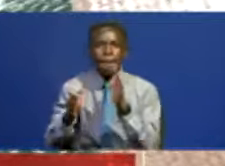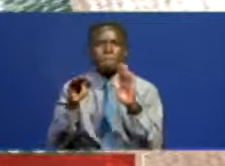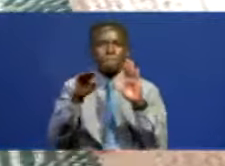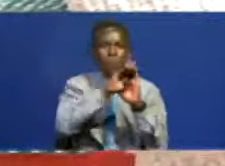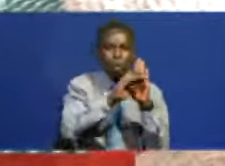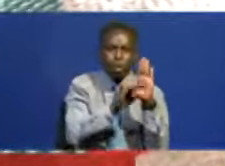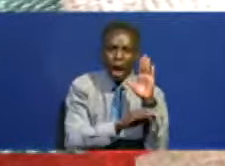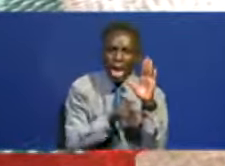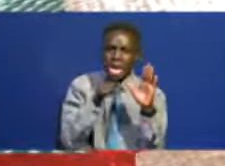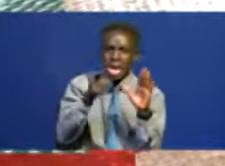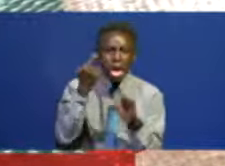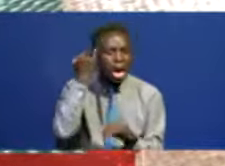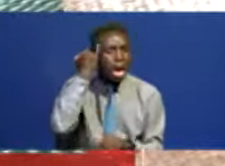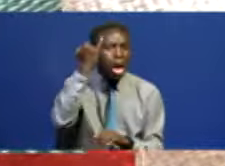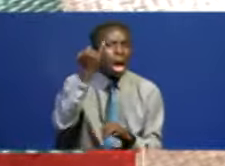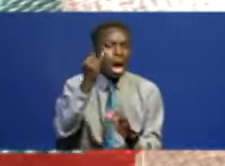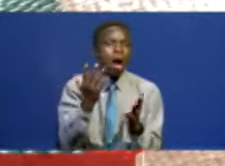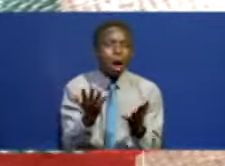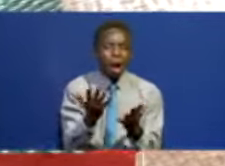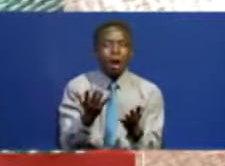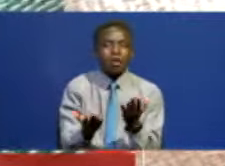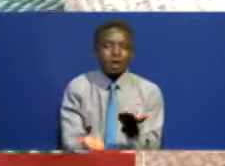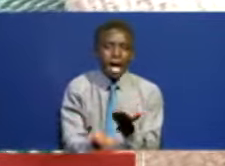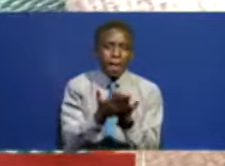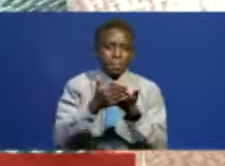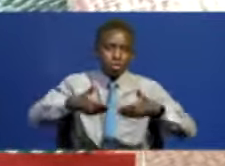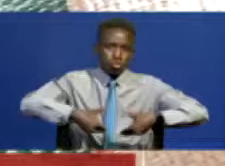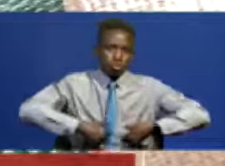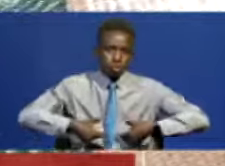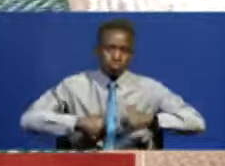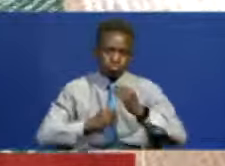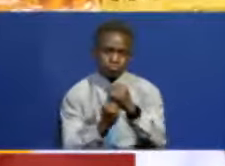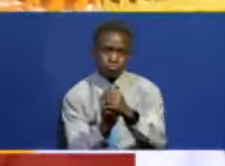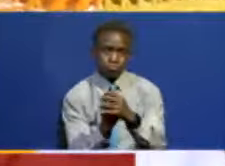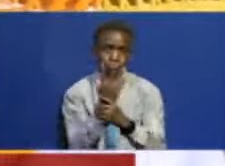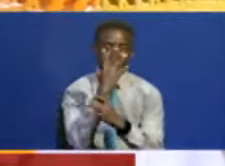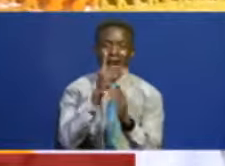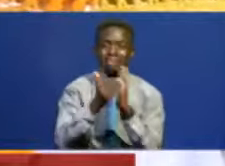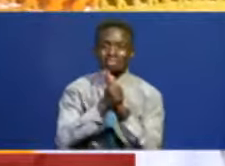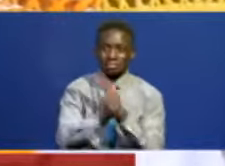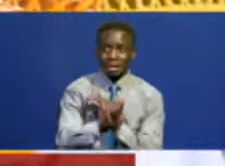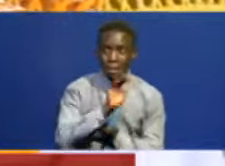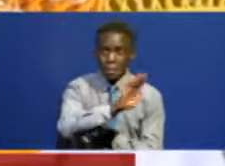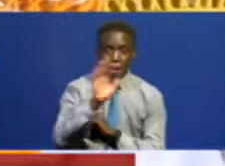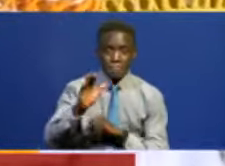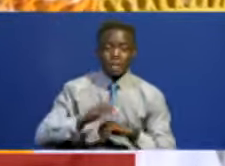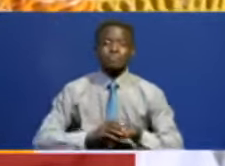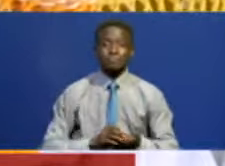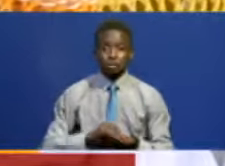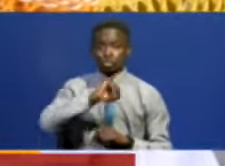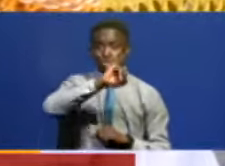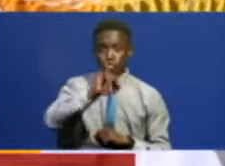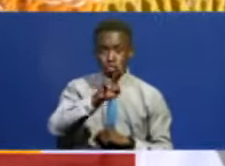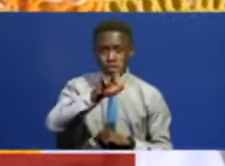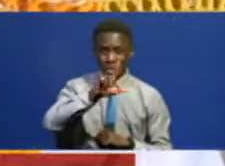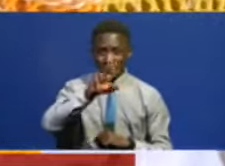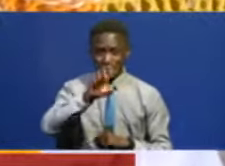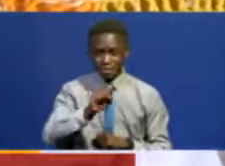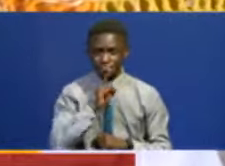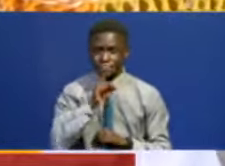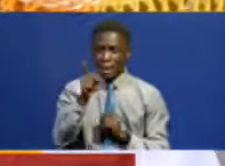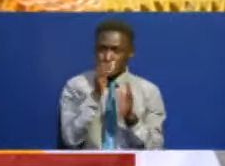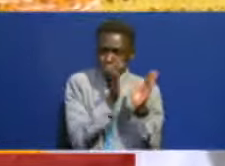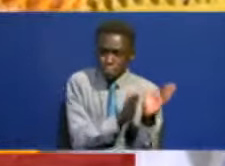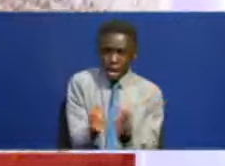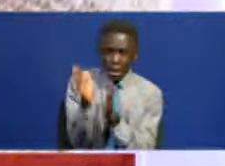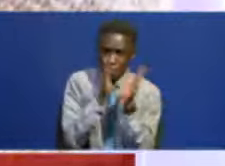vijana. Julius Mbanzi, naibu mkurugenzi katika idara ya utamaduni nchini, amesema mpango huo unalenga kuhakikisha vijana